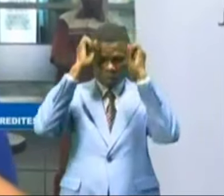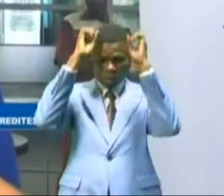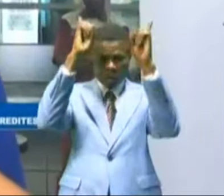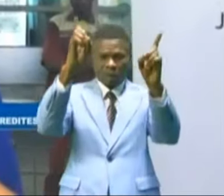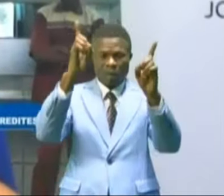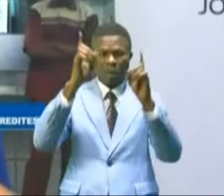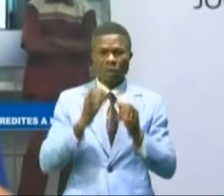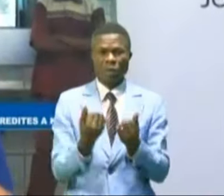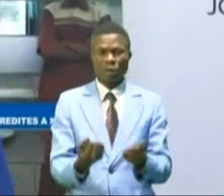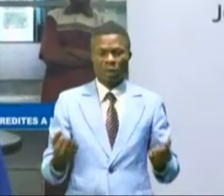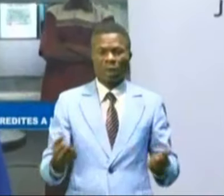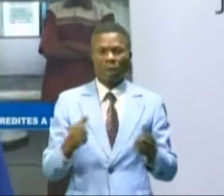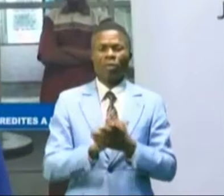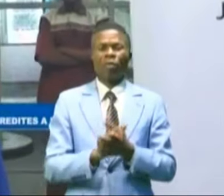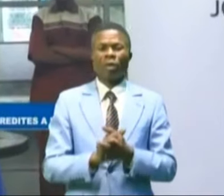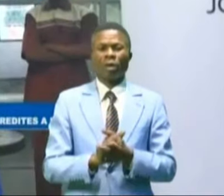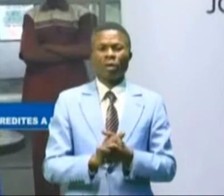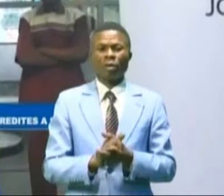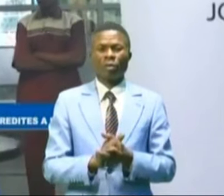pour le 21e siècle,